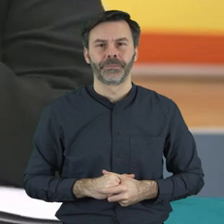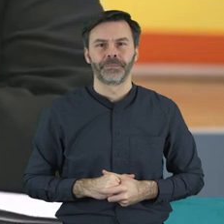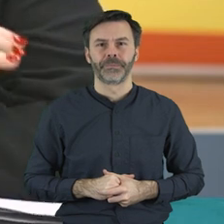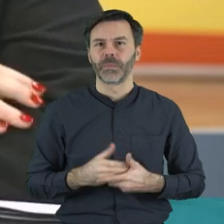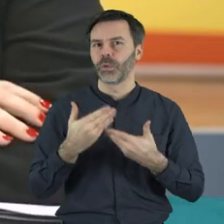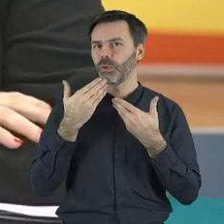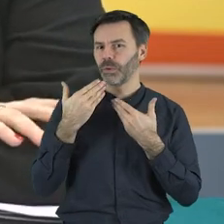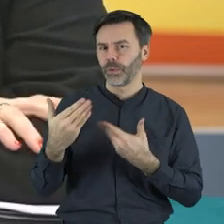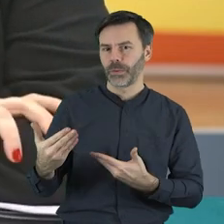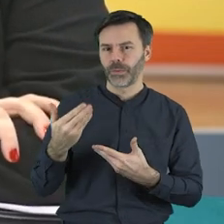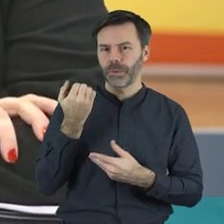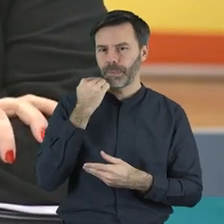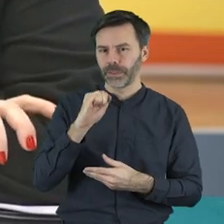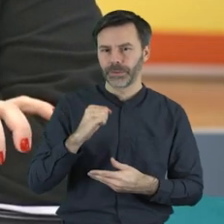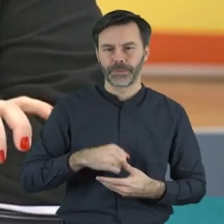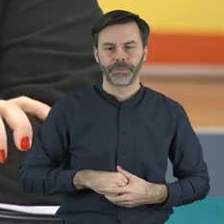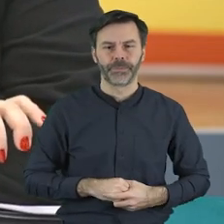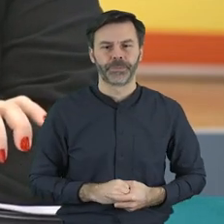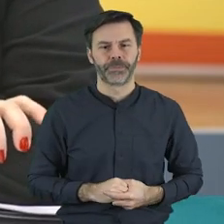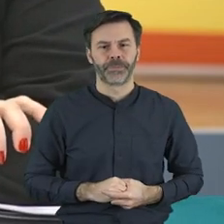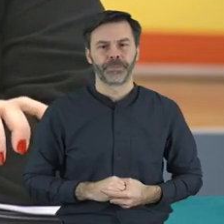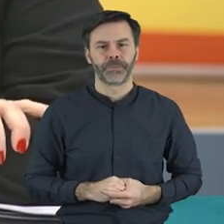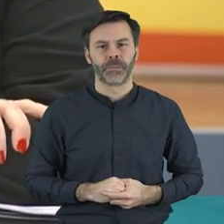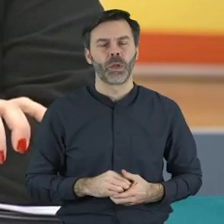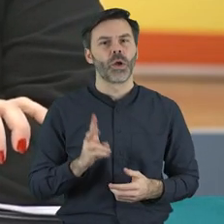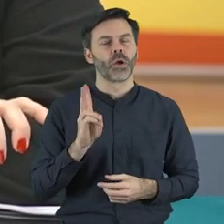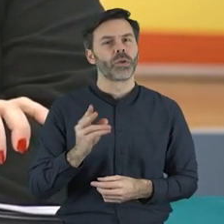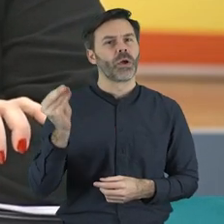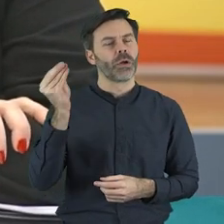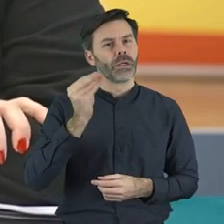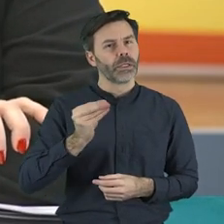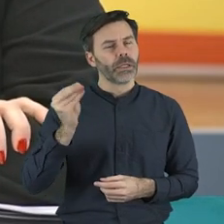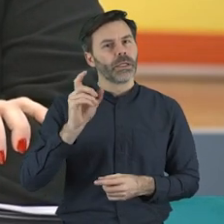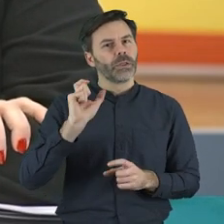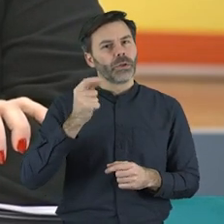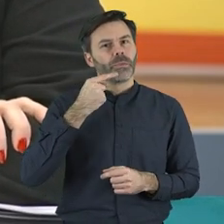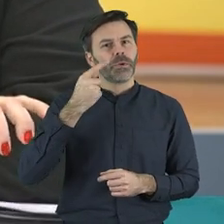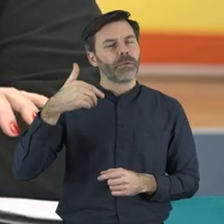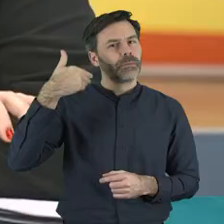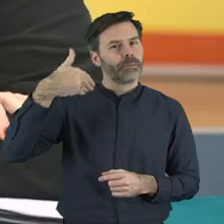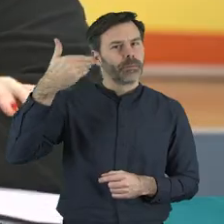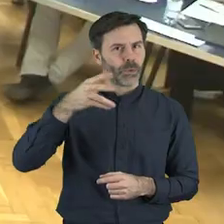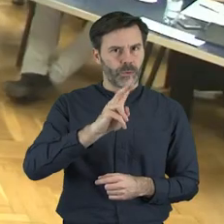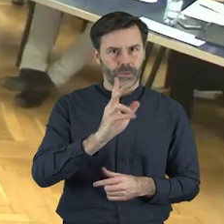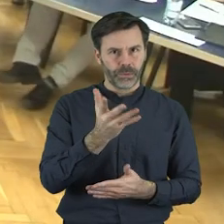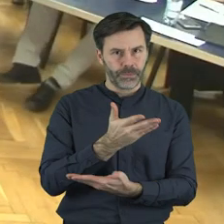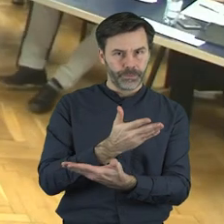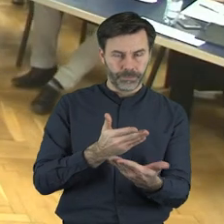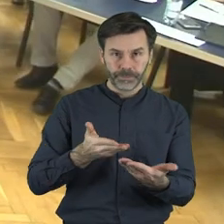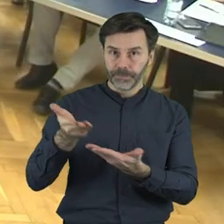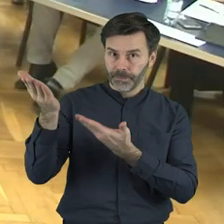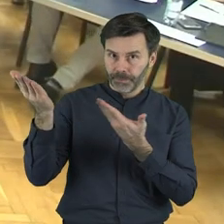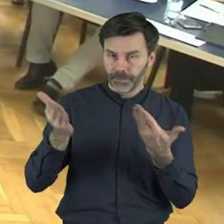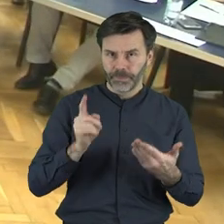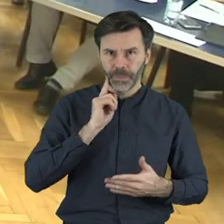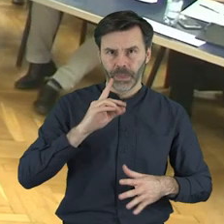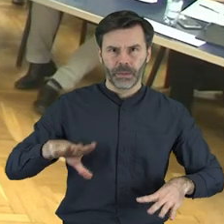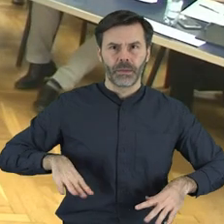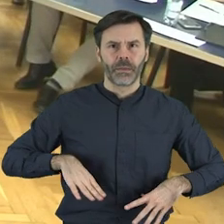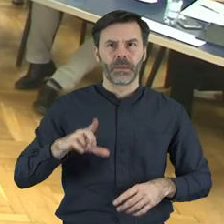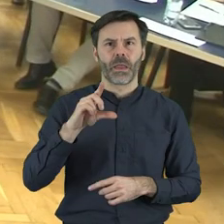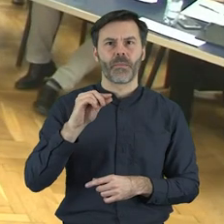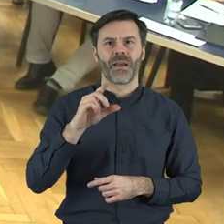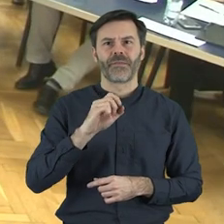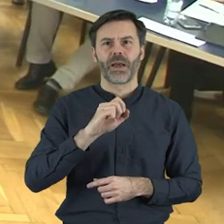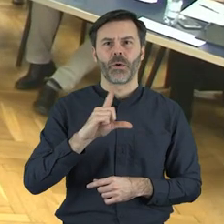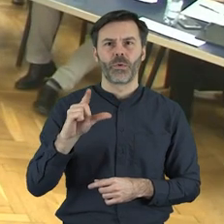Czy ktoś z państwa radnych chciałby jeszcze zabrać głos w tym punkcie? Proszę bardzo, pan radny Paweł Bliźniuk. Oczywiście, że może pan z miejsca,